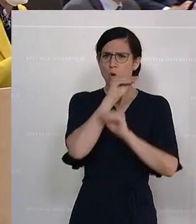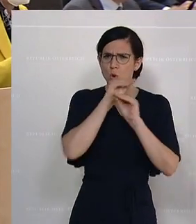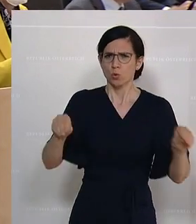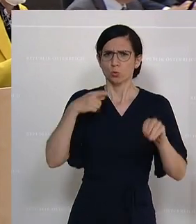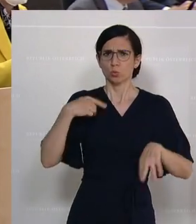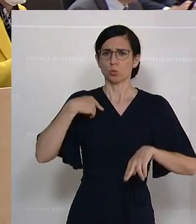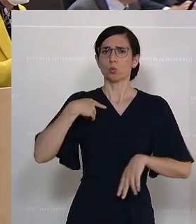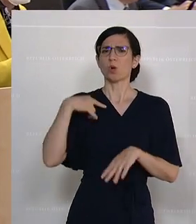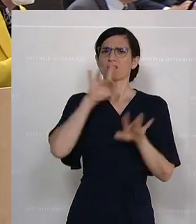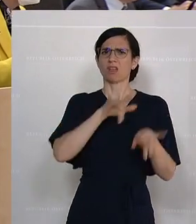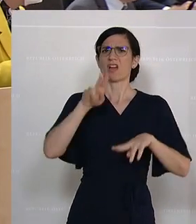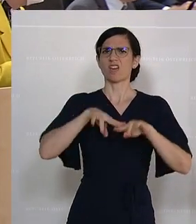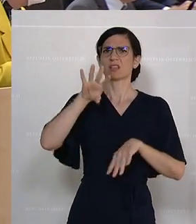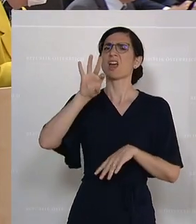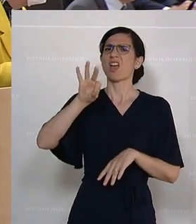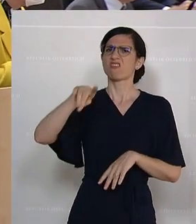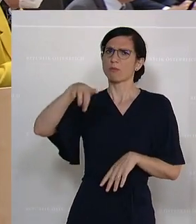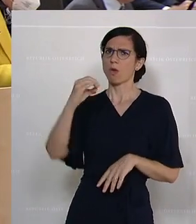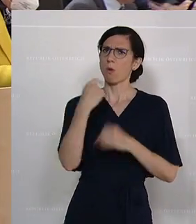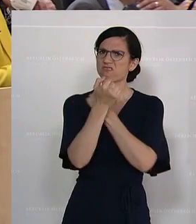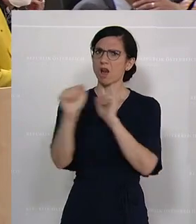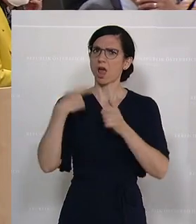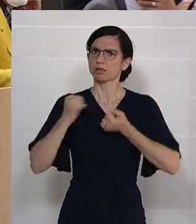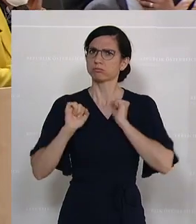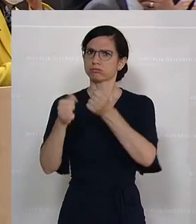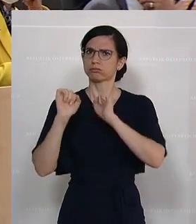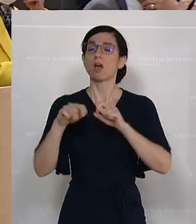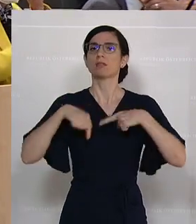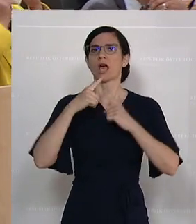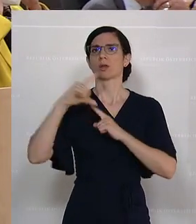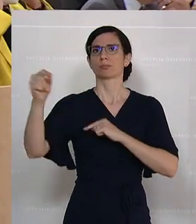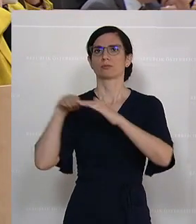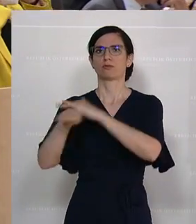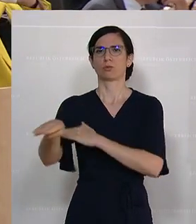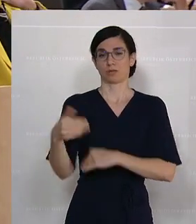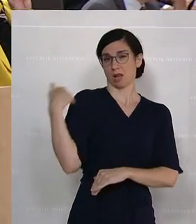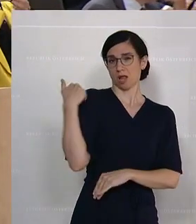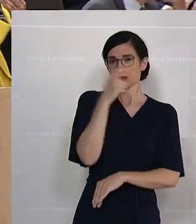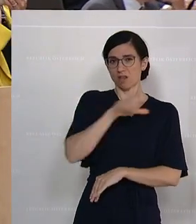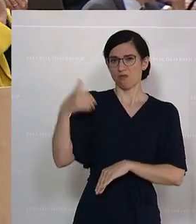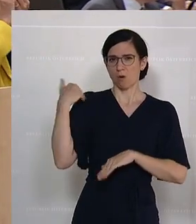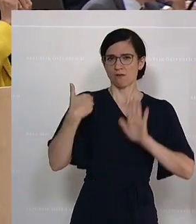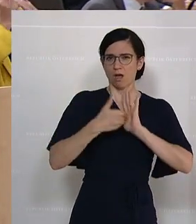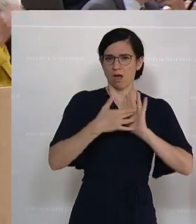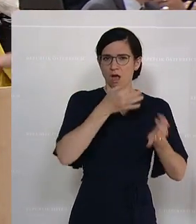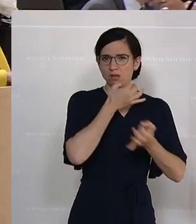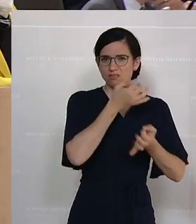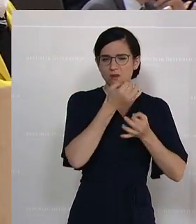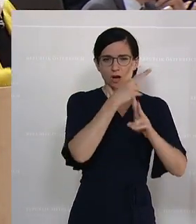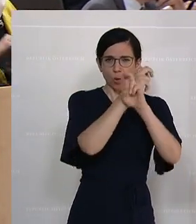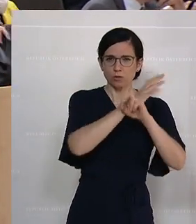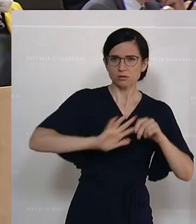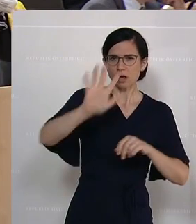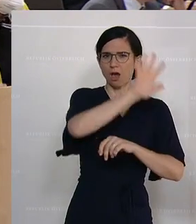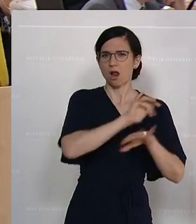freiheitlichen initiativen geflohen ist und das weite gesucht hat letzte woche im zuge einer dringlichen anfrage wo ganz österreich